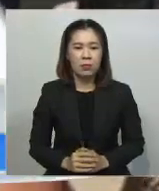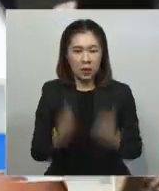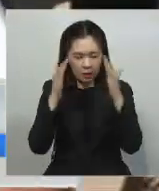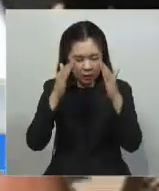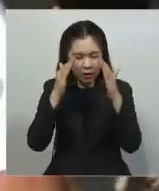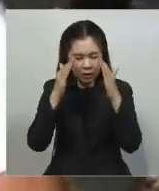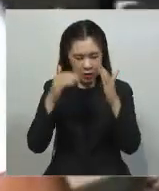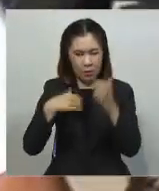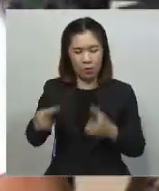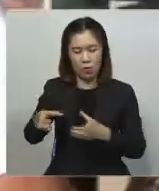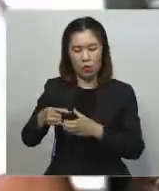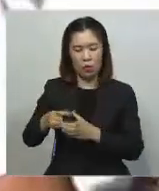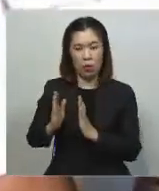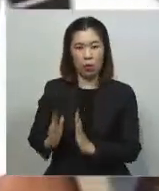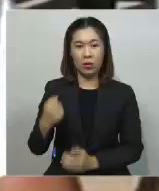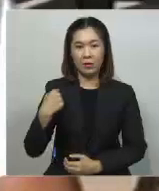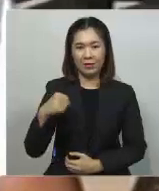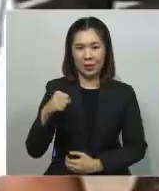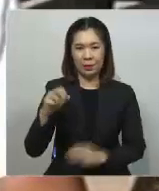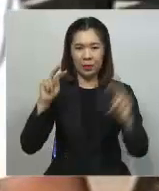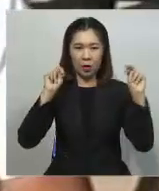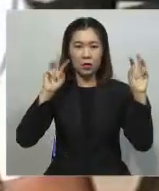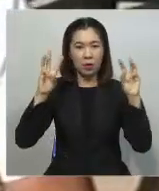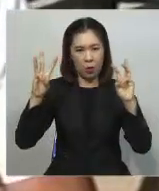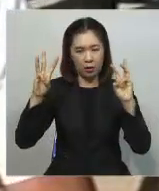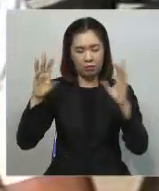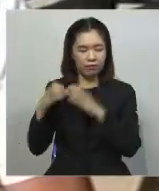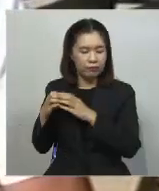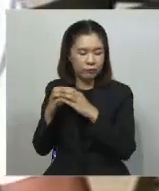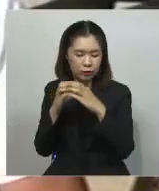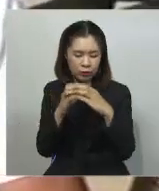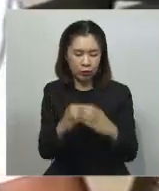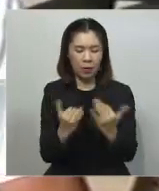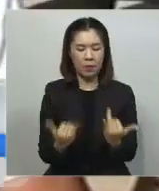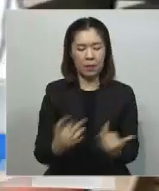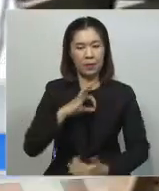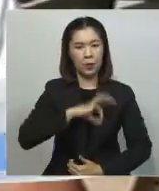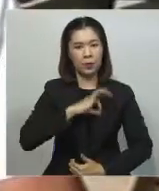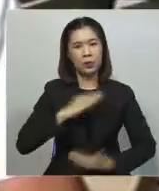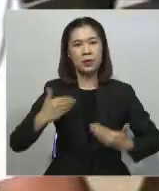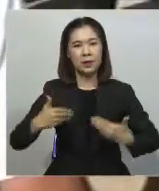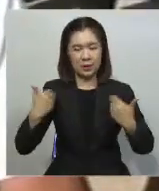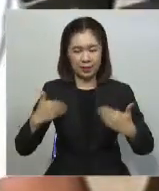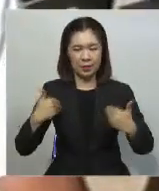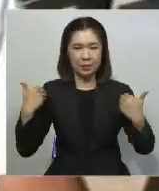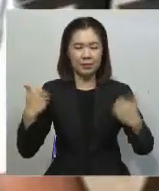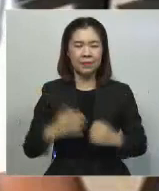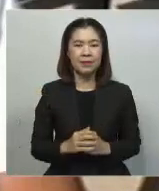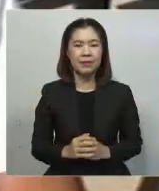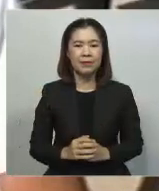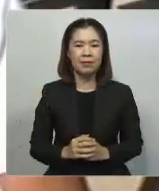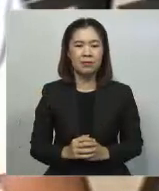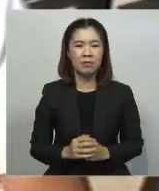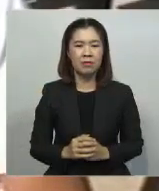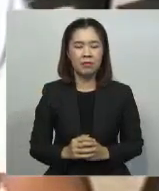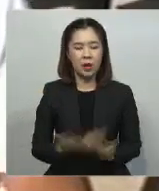ใจกันมา10กว่าคนจากนครสวรรค์แล้วก็รู้สึกดีใจที่